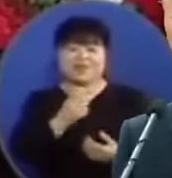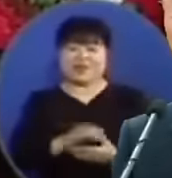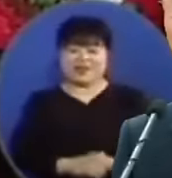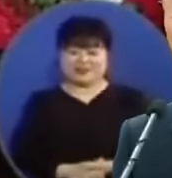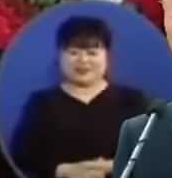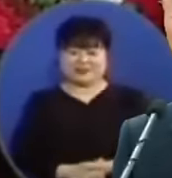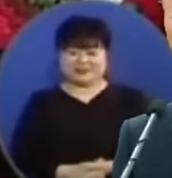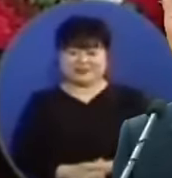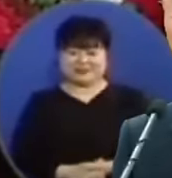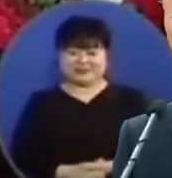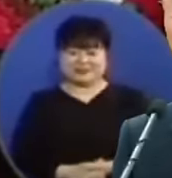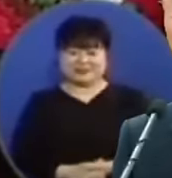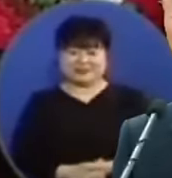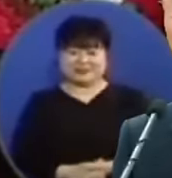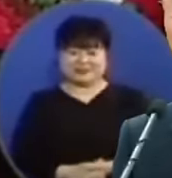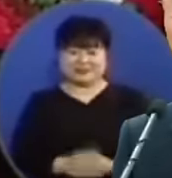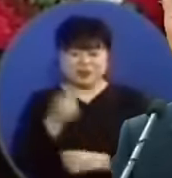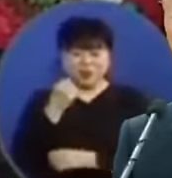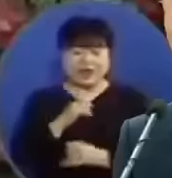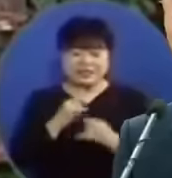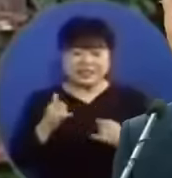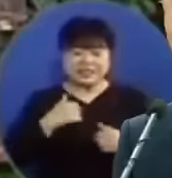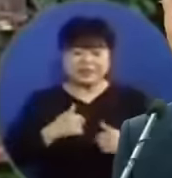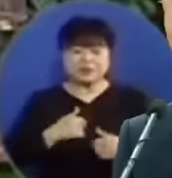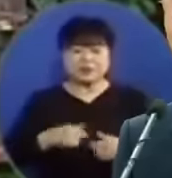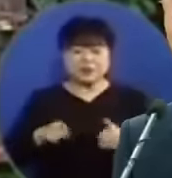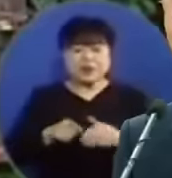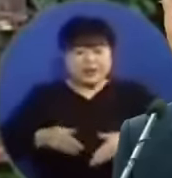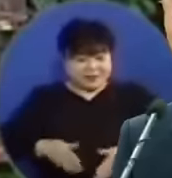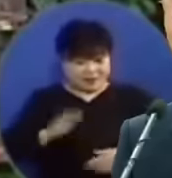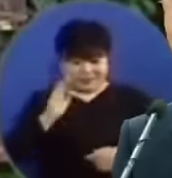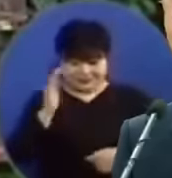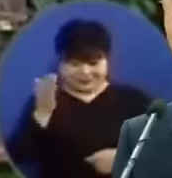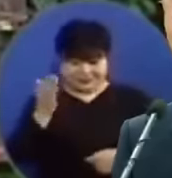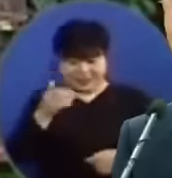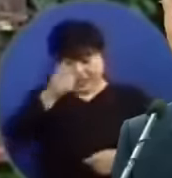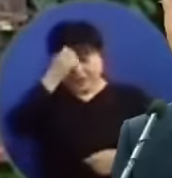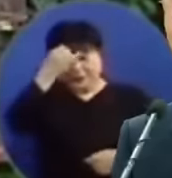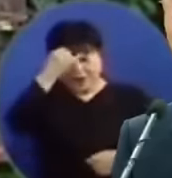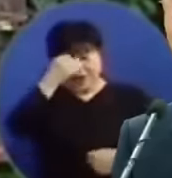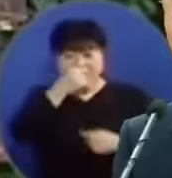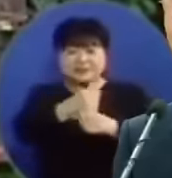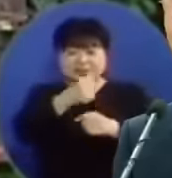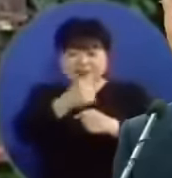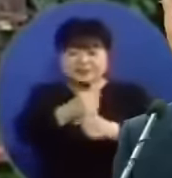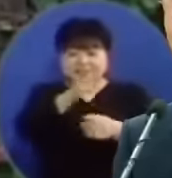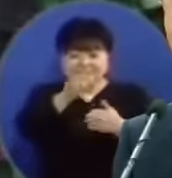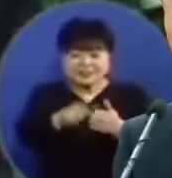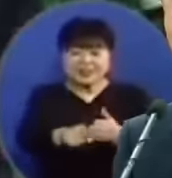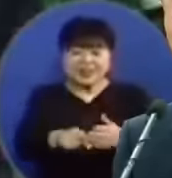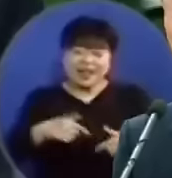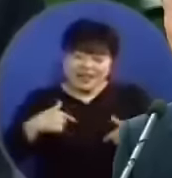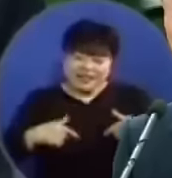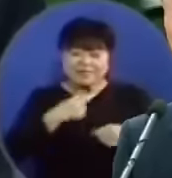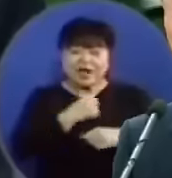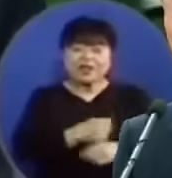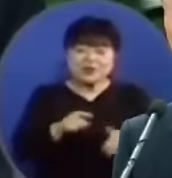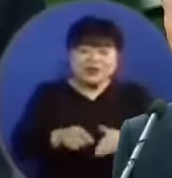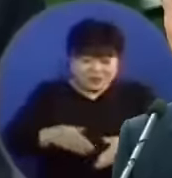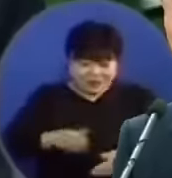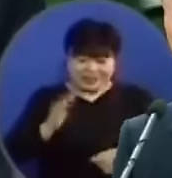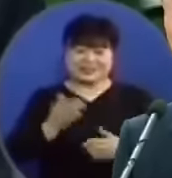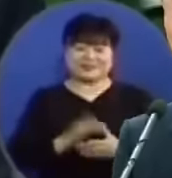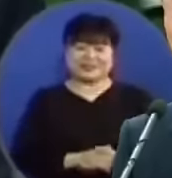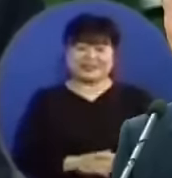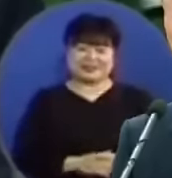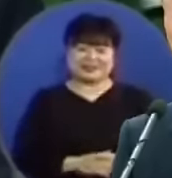것입니다. 원래 인간은 기쁨을 위해 태어났습니다. 아담과 하와를 지었을 때 기뻐하기 위해서 태어난